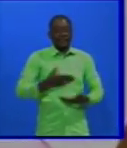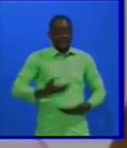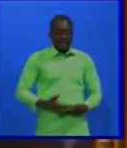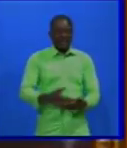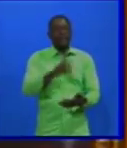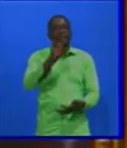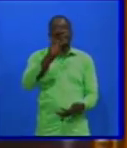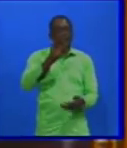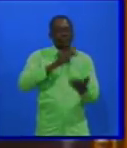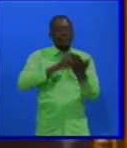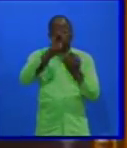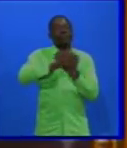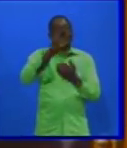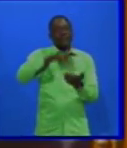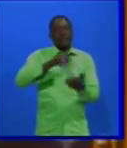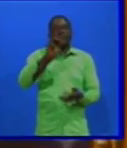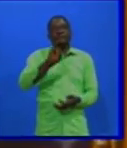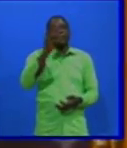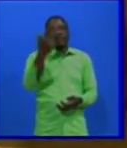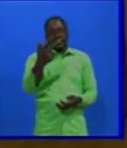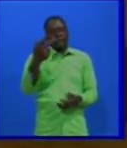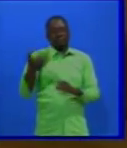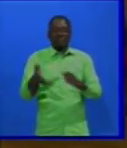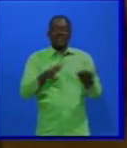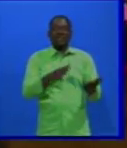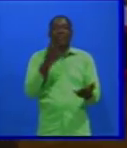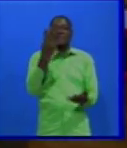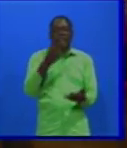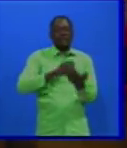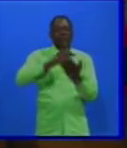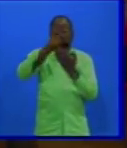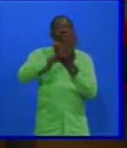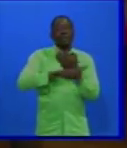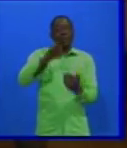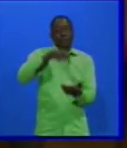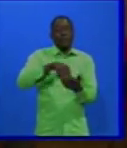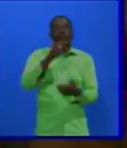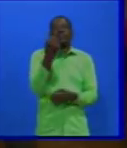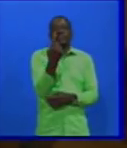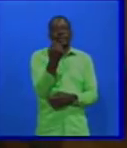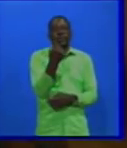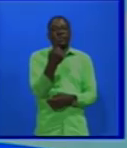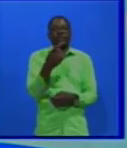à Ouagadougou, Michel Compaoré est décédé le 4 septembre 2011.